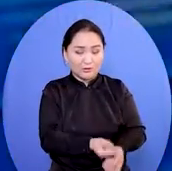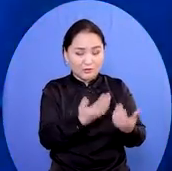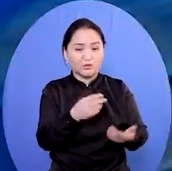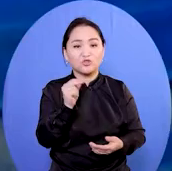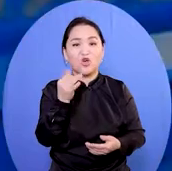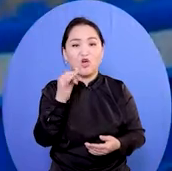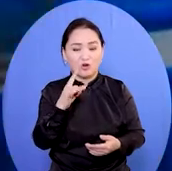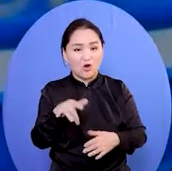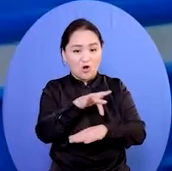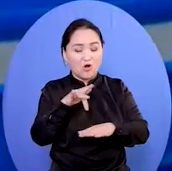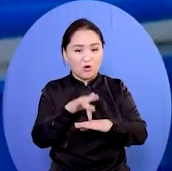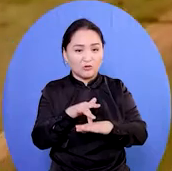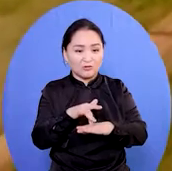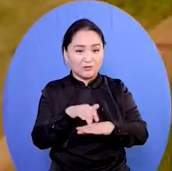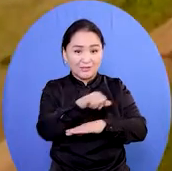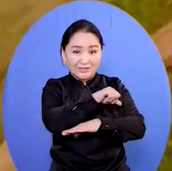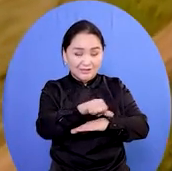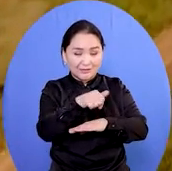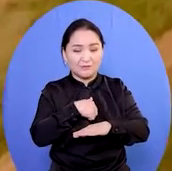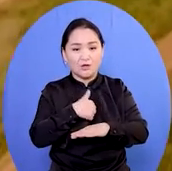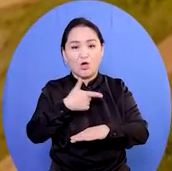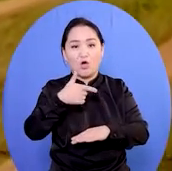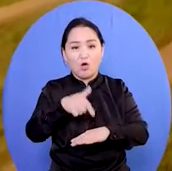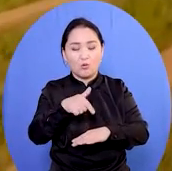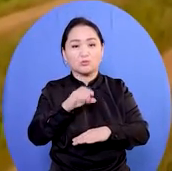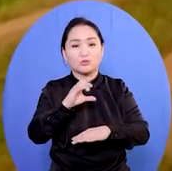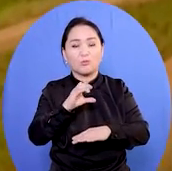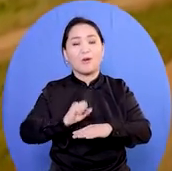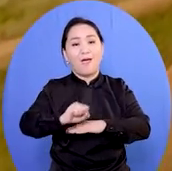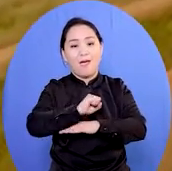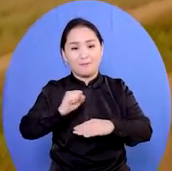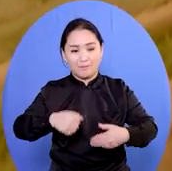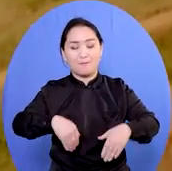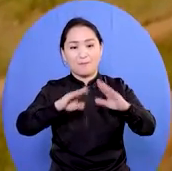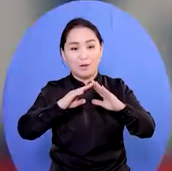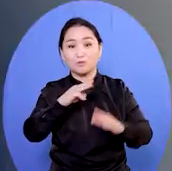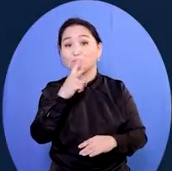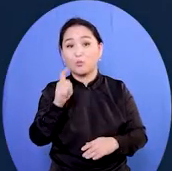гарч Чойр хотын Хилинцэсээр Говьсүмбэр аймгийг байгуулсан түүхтэй.